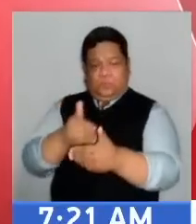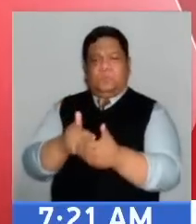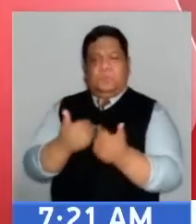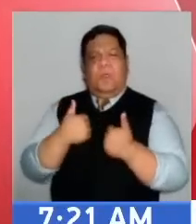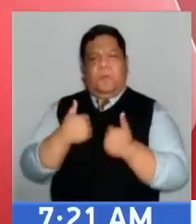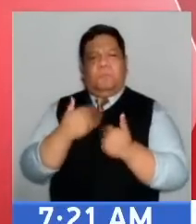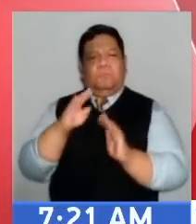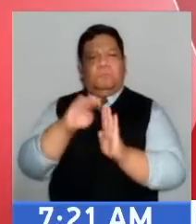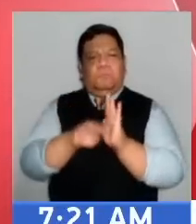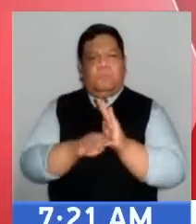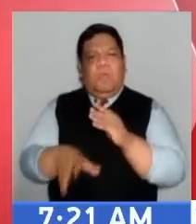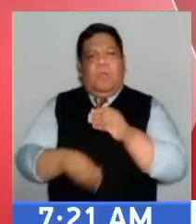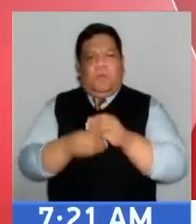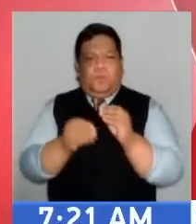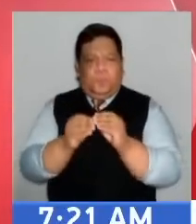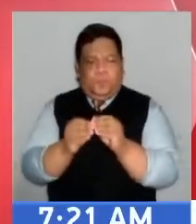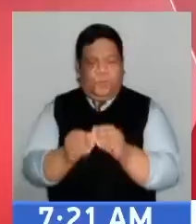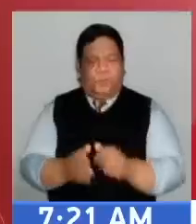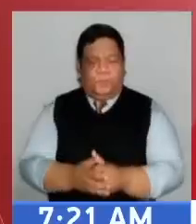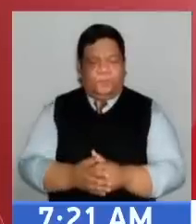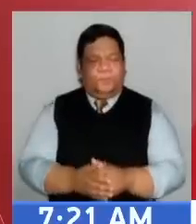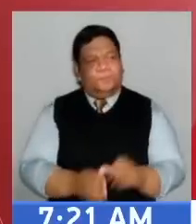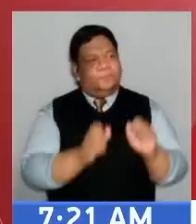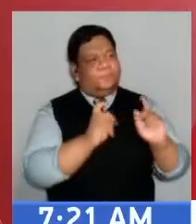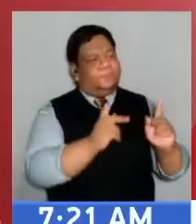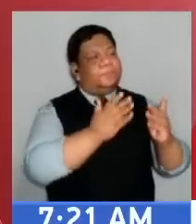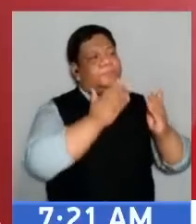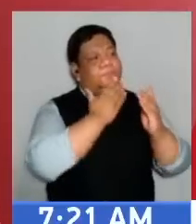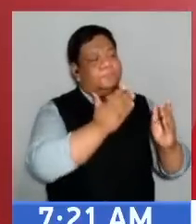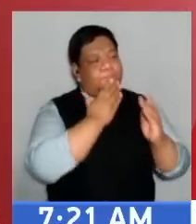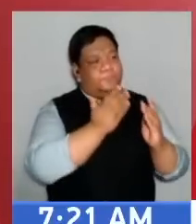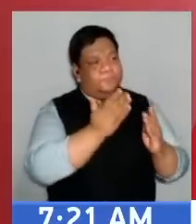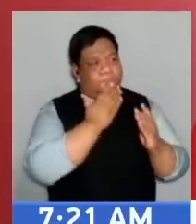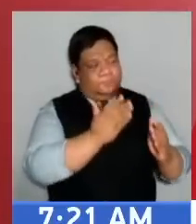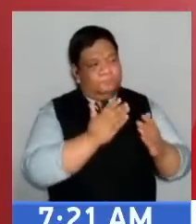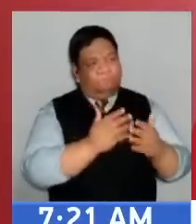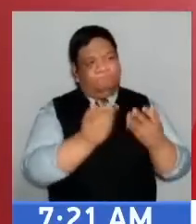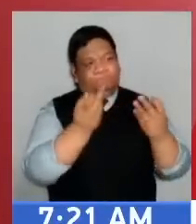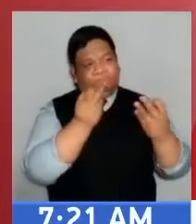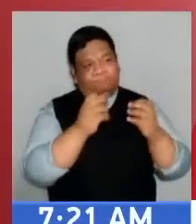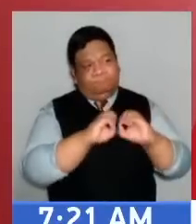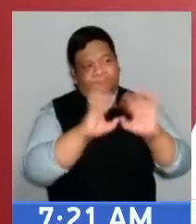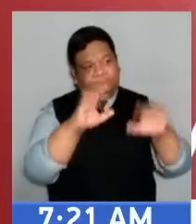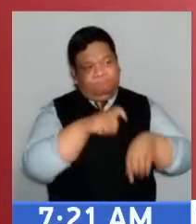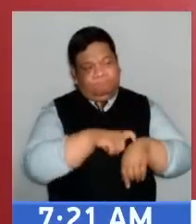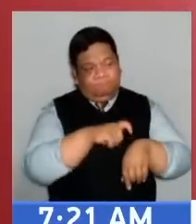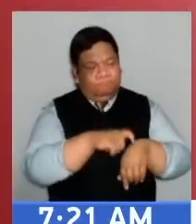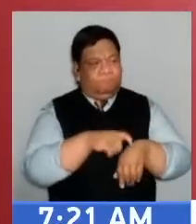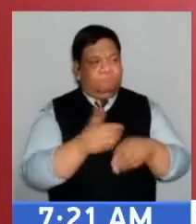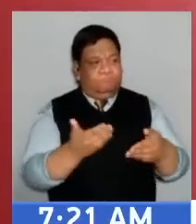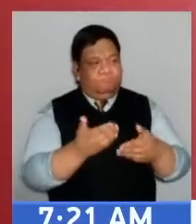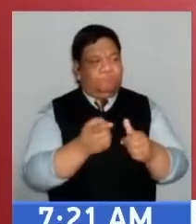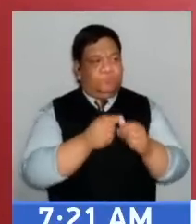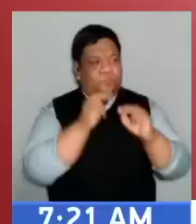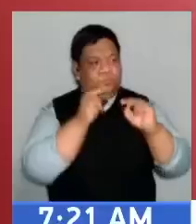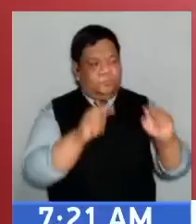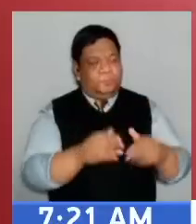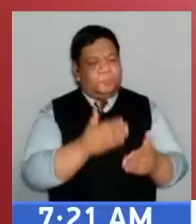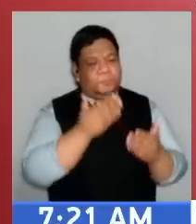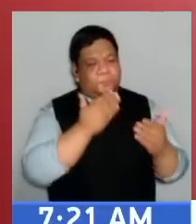Okay. Sir Joel, maraming salamat po sa mga paglilinaw at sa panahong binigay niyo sa unang balita ngayong umaga. Thank you. Thank you, Ivan.